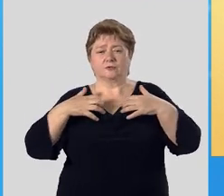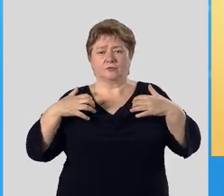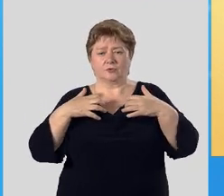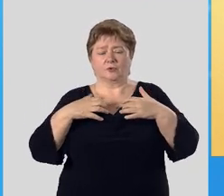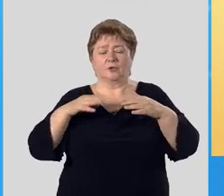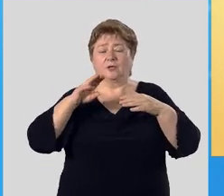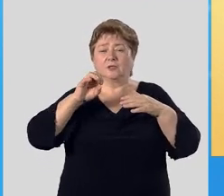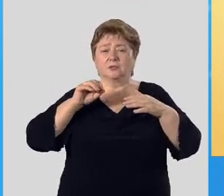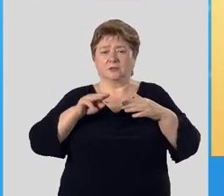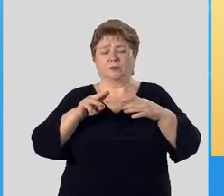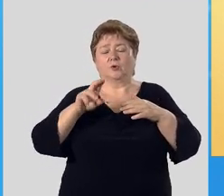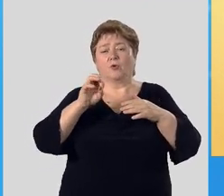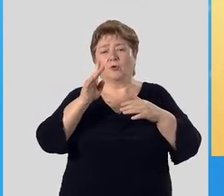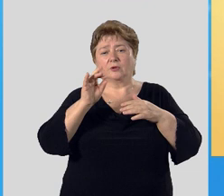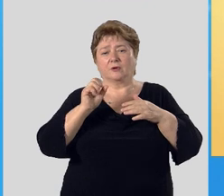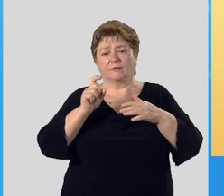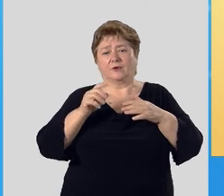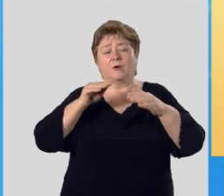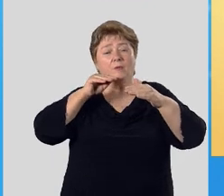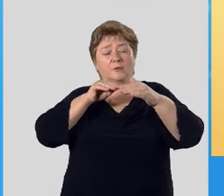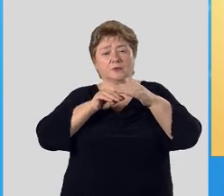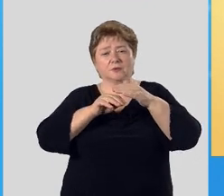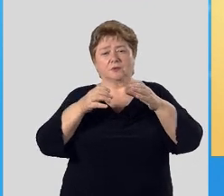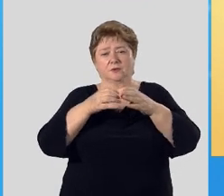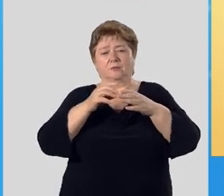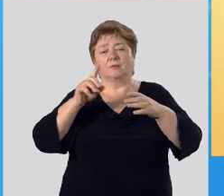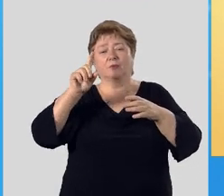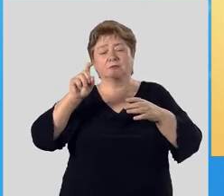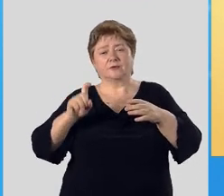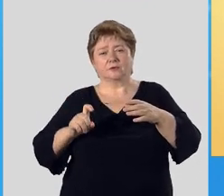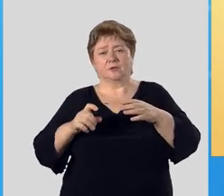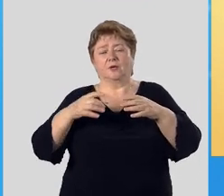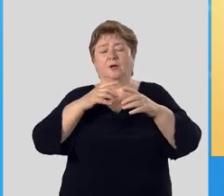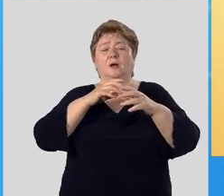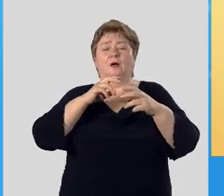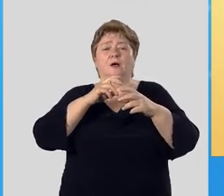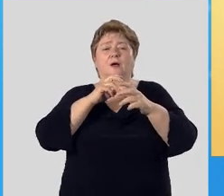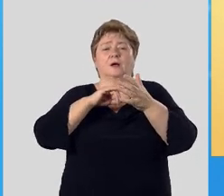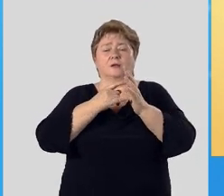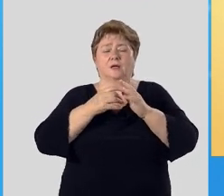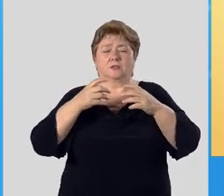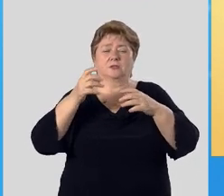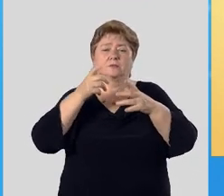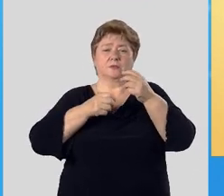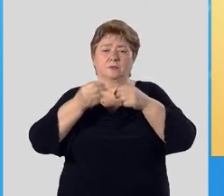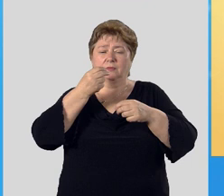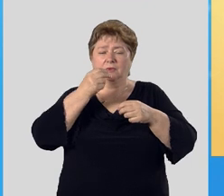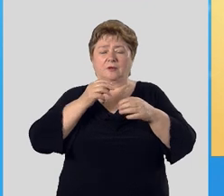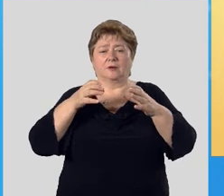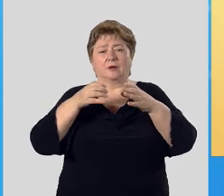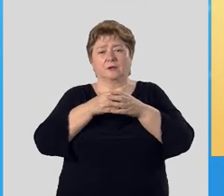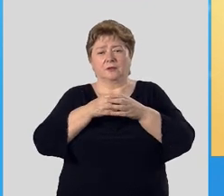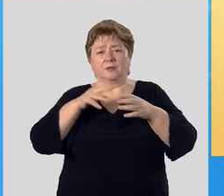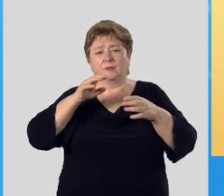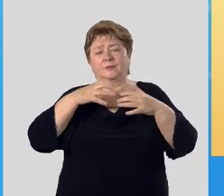типу хордовых подтипу позвоночных класс млекопитающие отряд